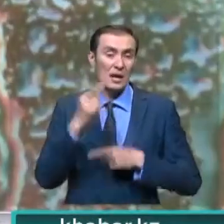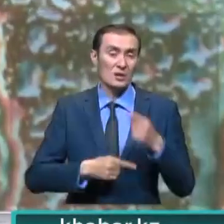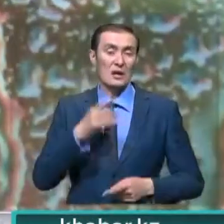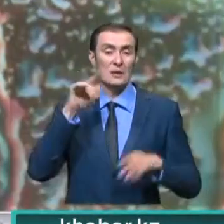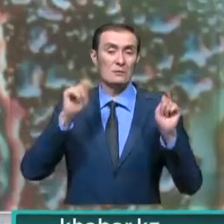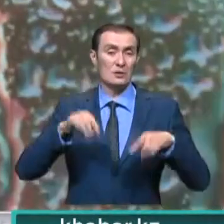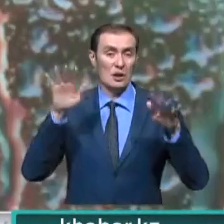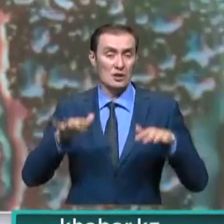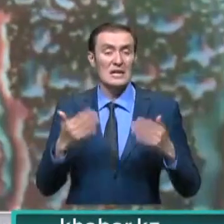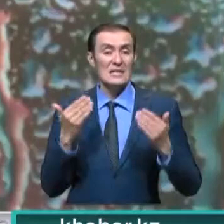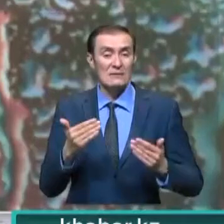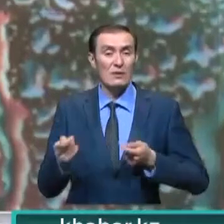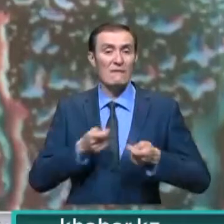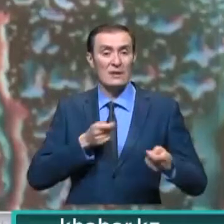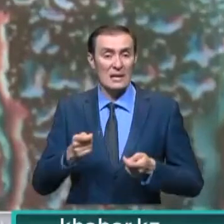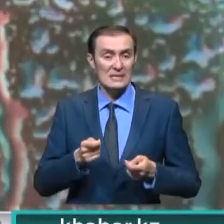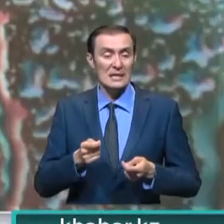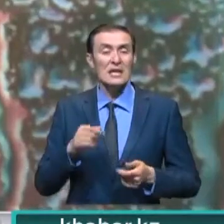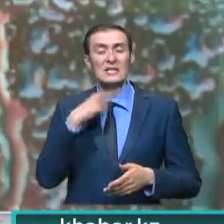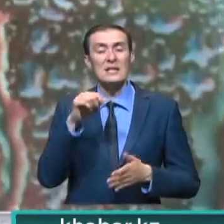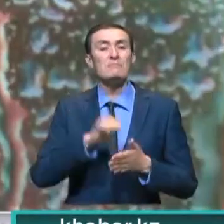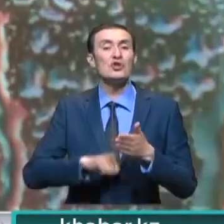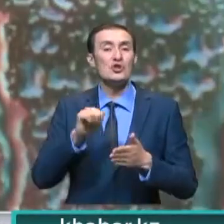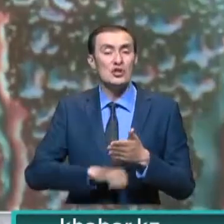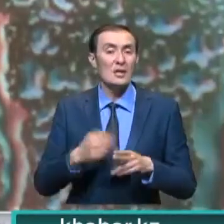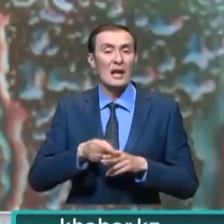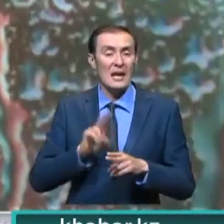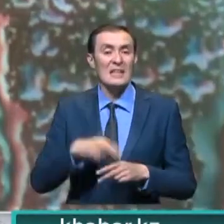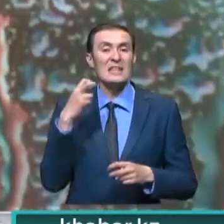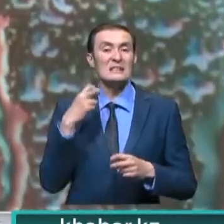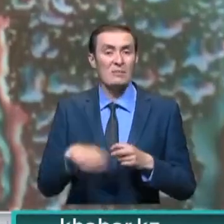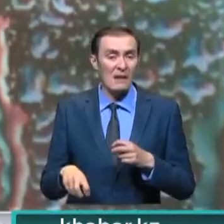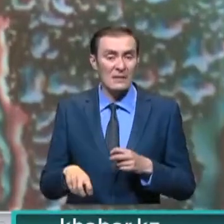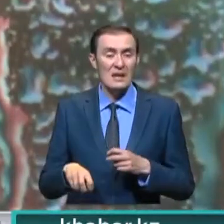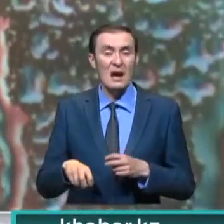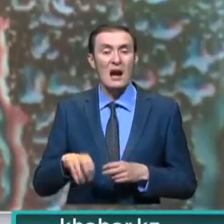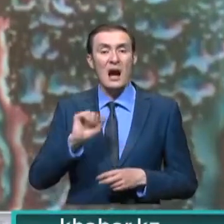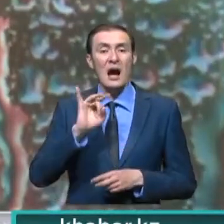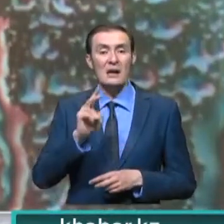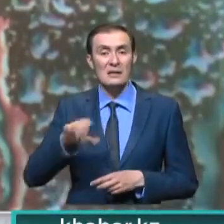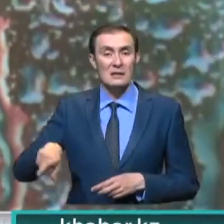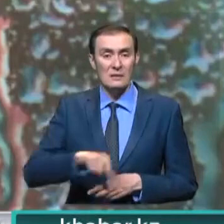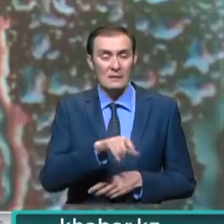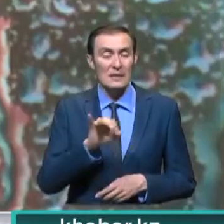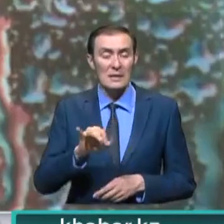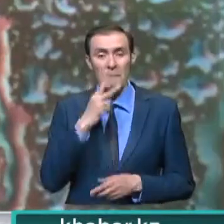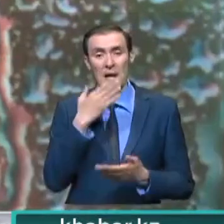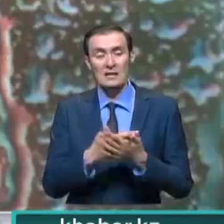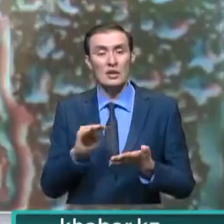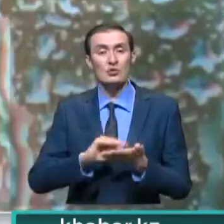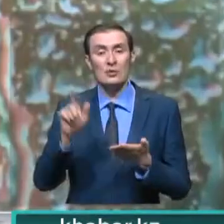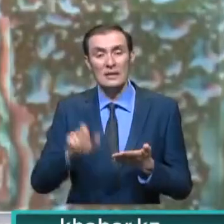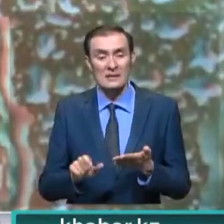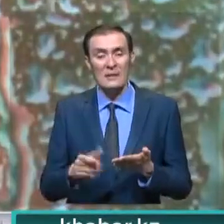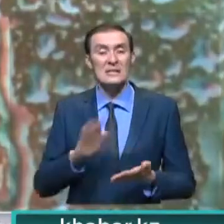идут дожди. Сегодня местные власти назвали причину – это неисправность арычных сетей города, и показали журналистам